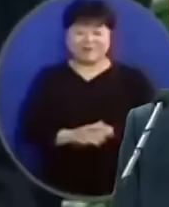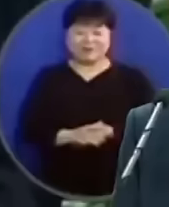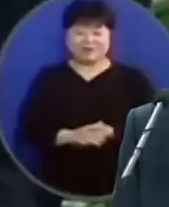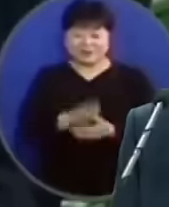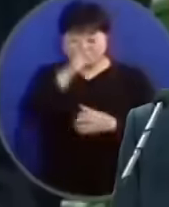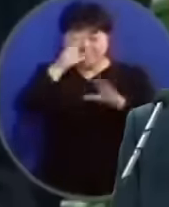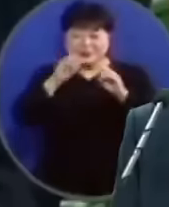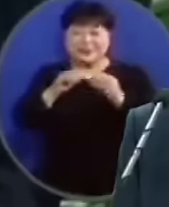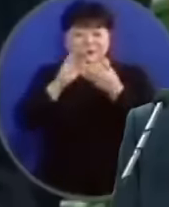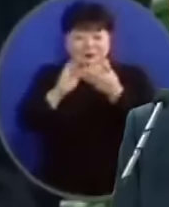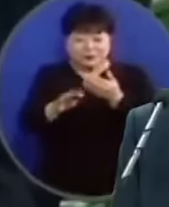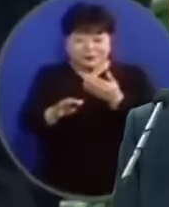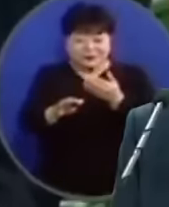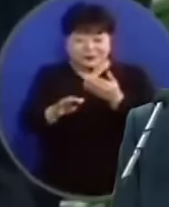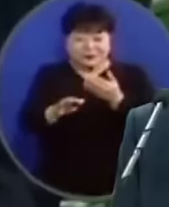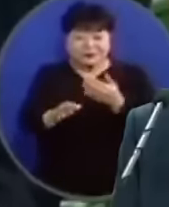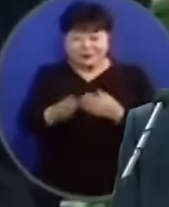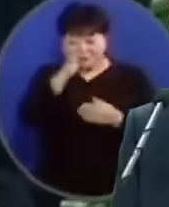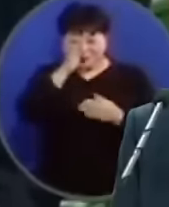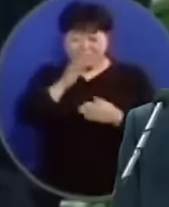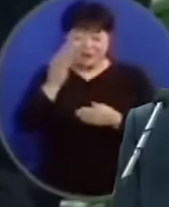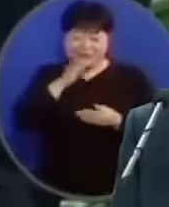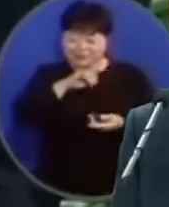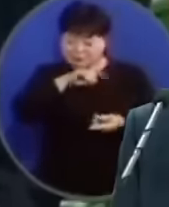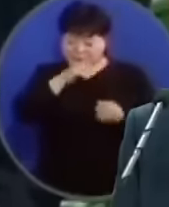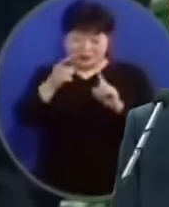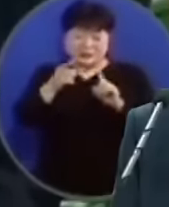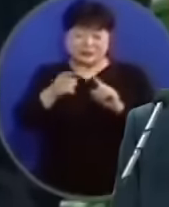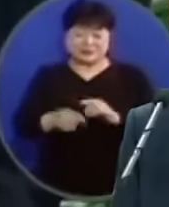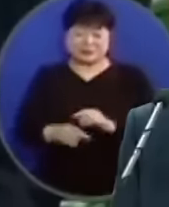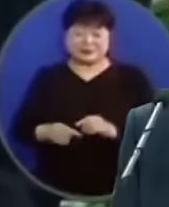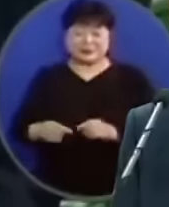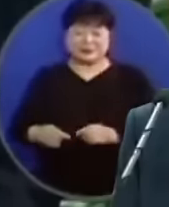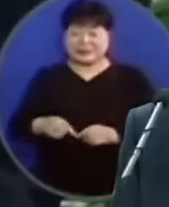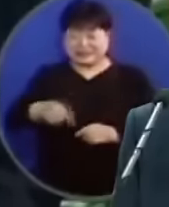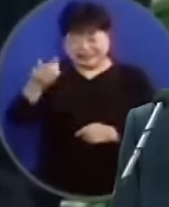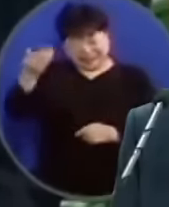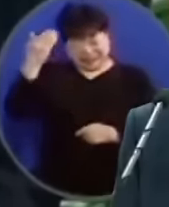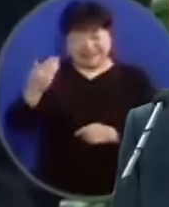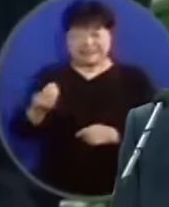병이 나고 난 다음에는 완전히 뒤로 돌아가